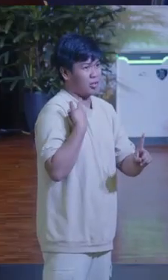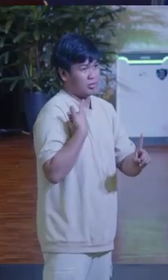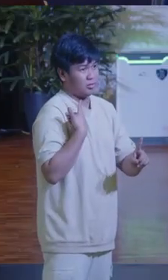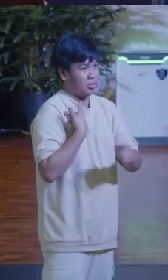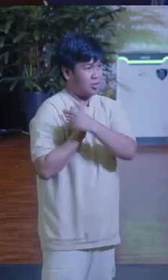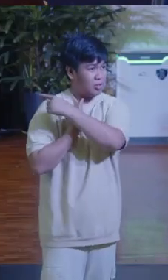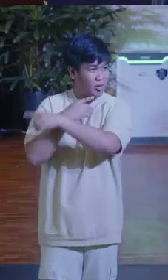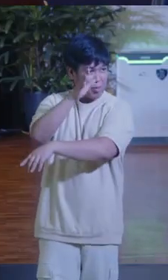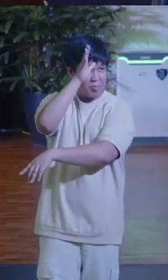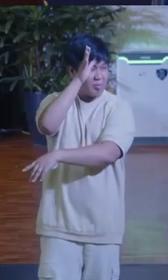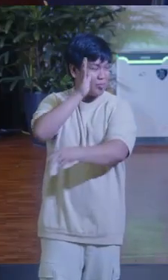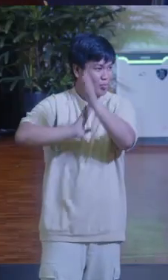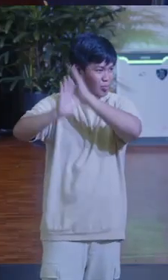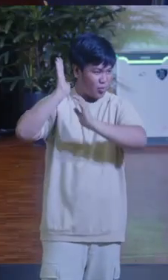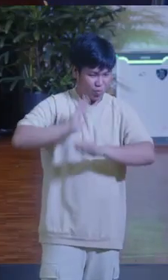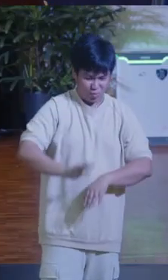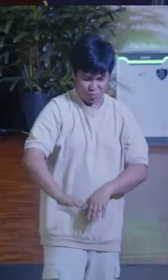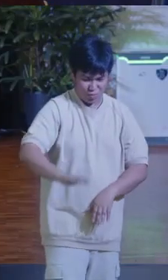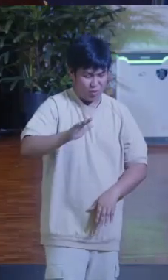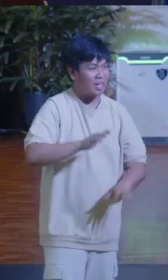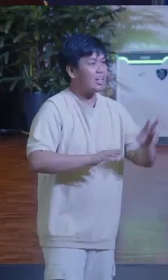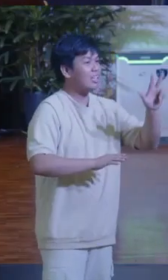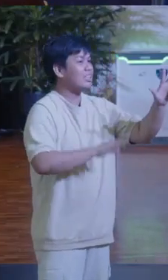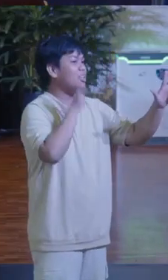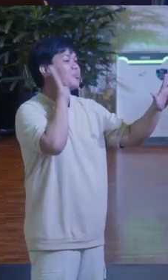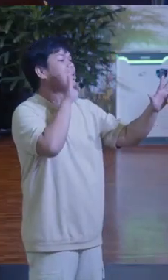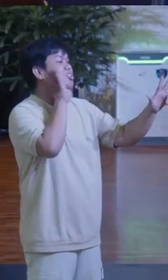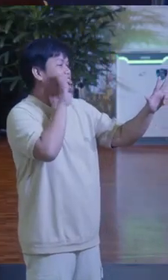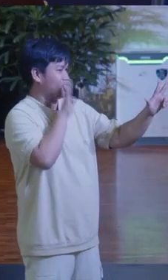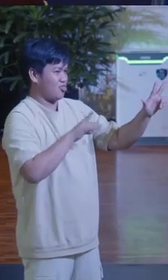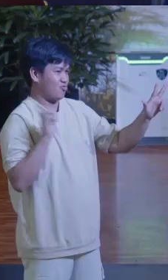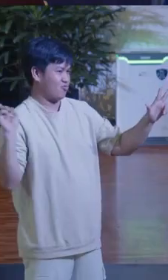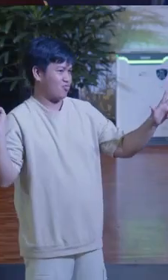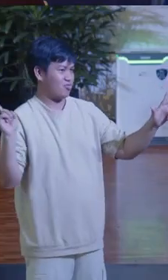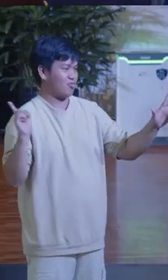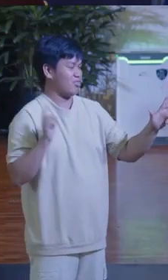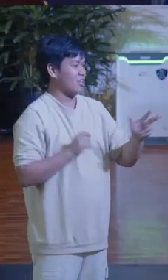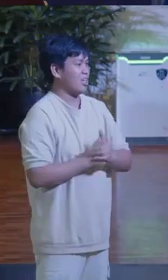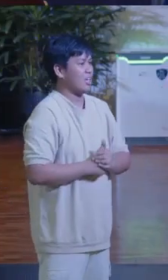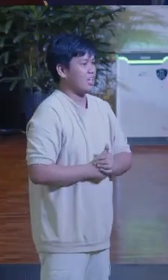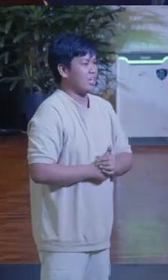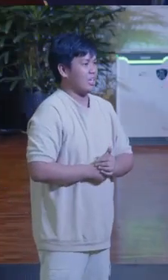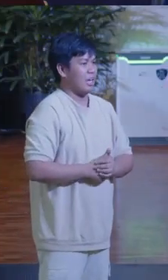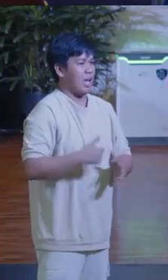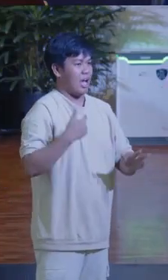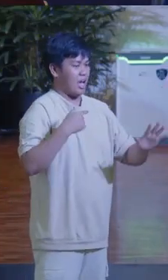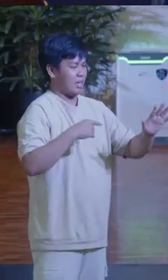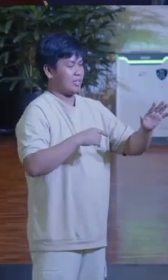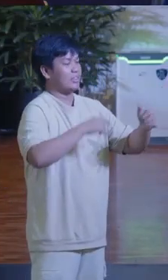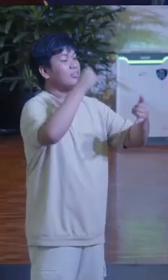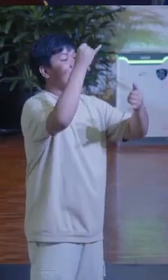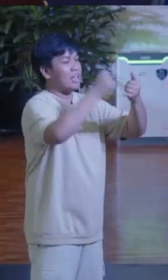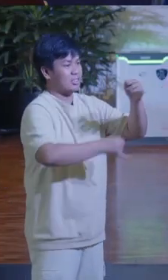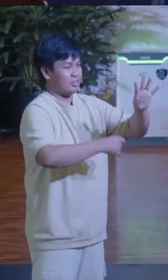Tatay ko po, nung bata kami, 3 kaming lalaki, sunod-sunod eh. No? Meron kaming bunsong babae,